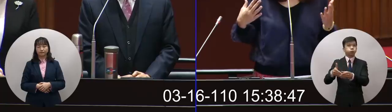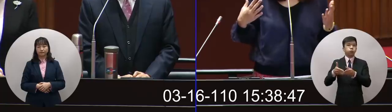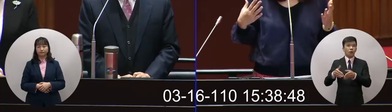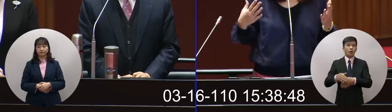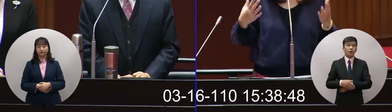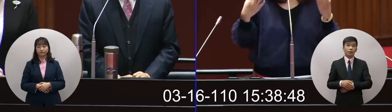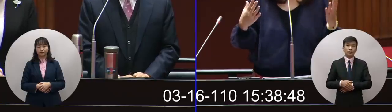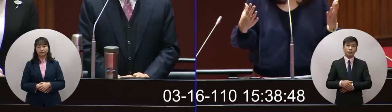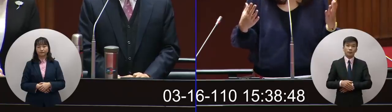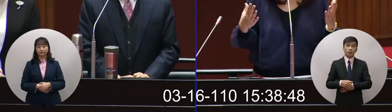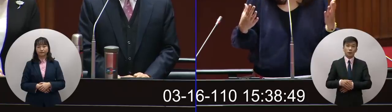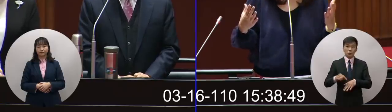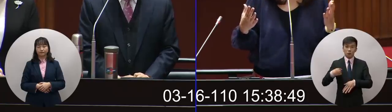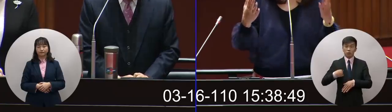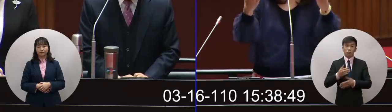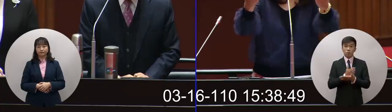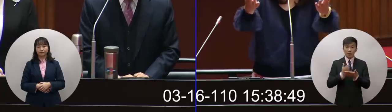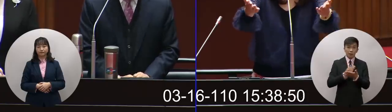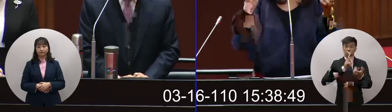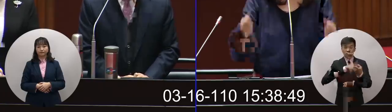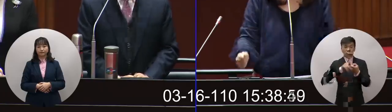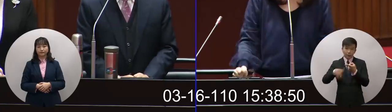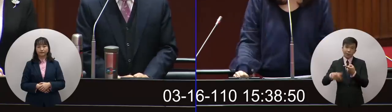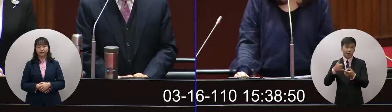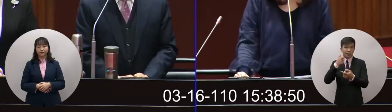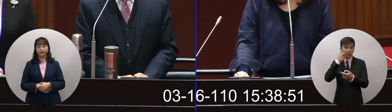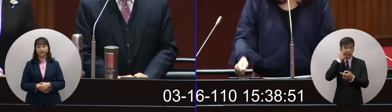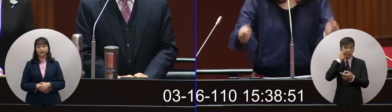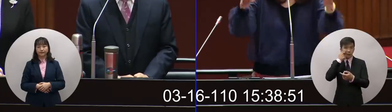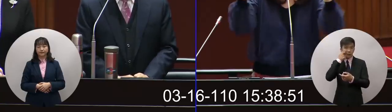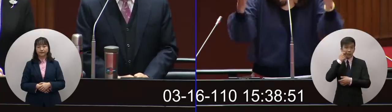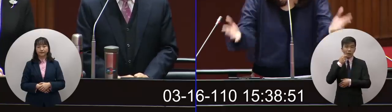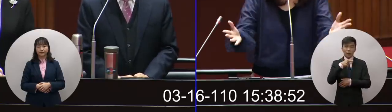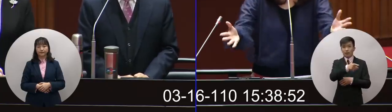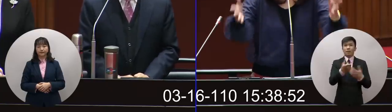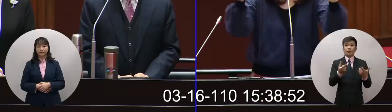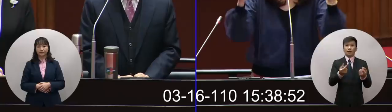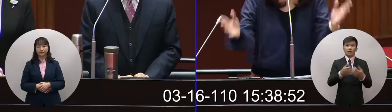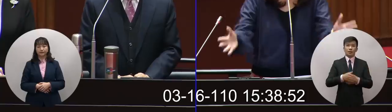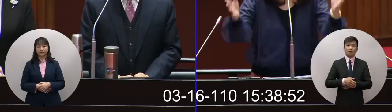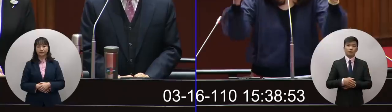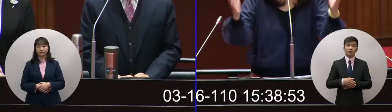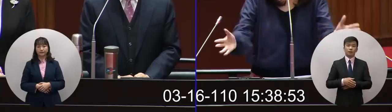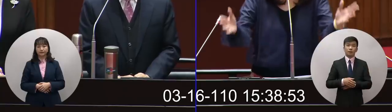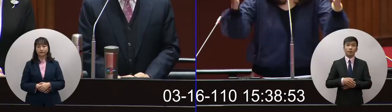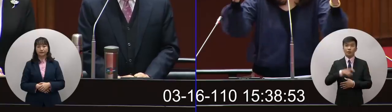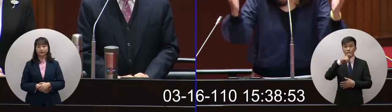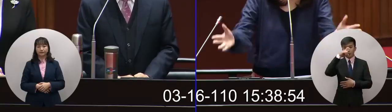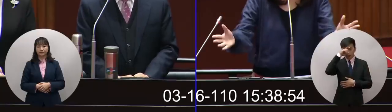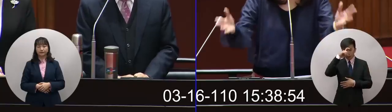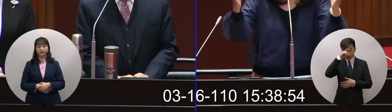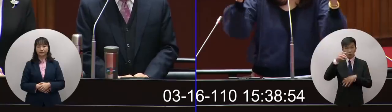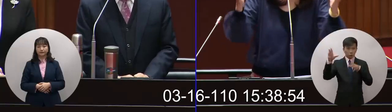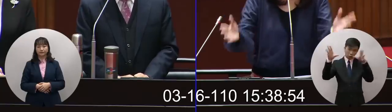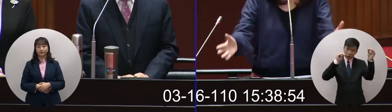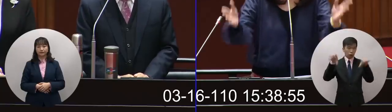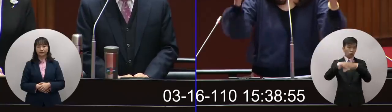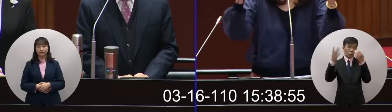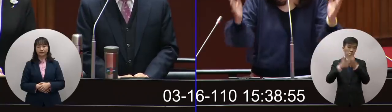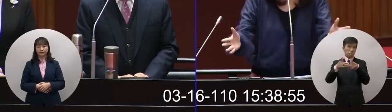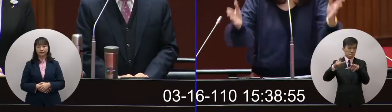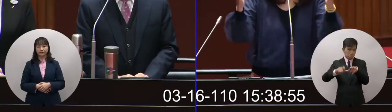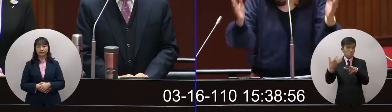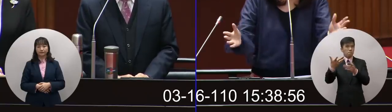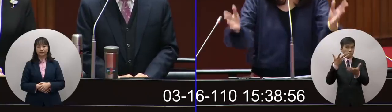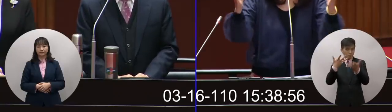我没有办法说谁对谁错，坦白讲您也没有办法，所以我们只希望把所有的资讯公开，让大家能